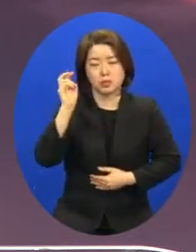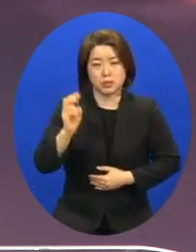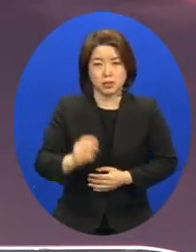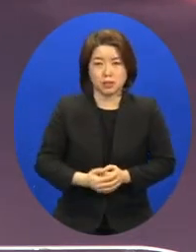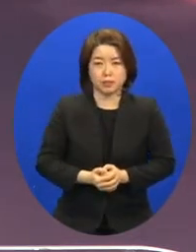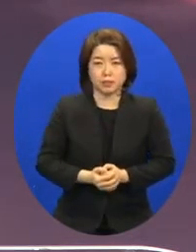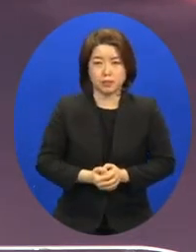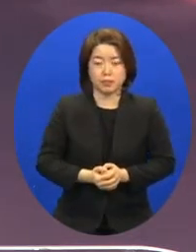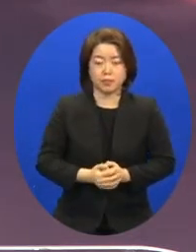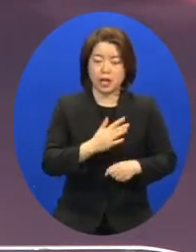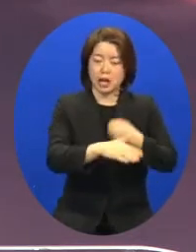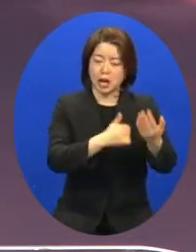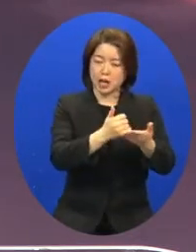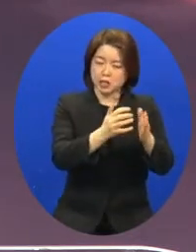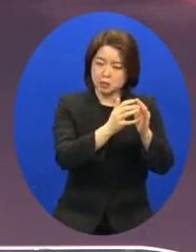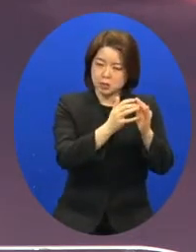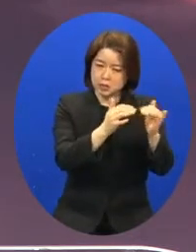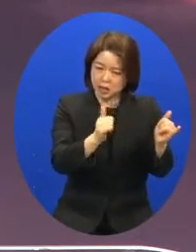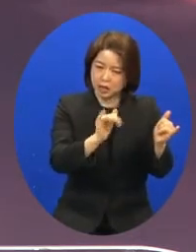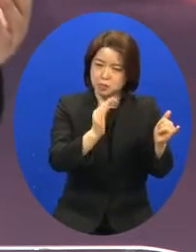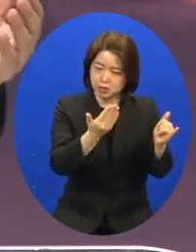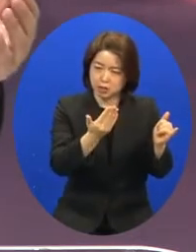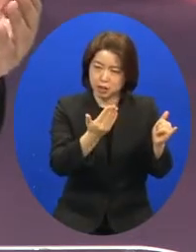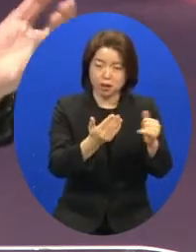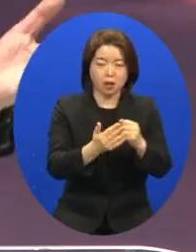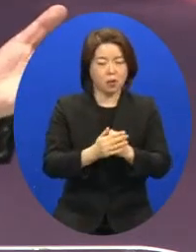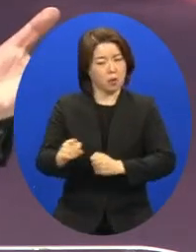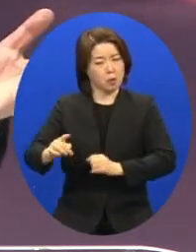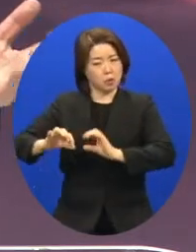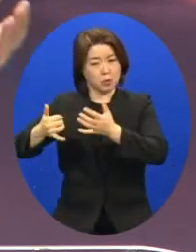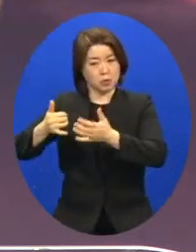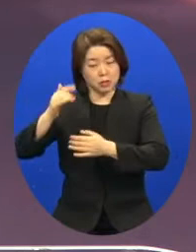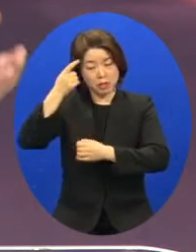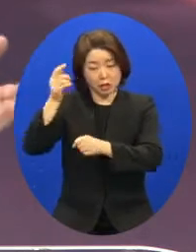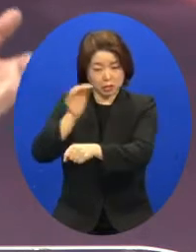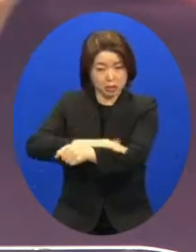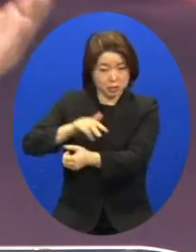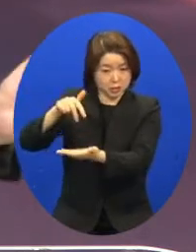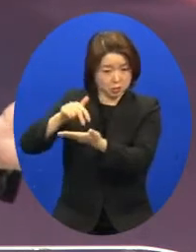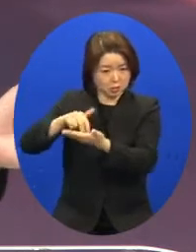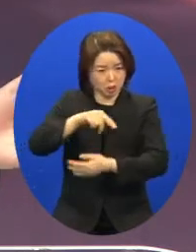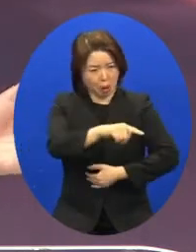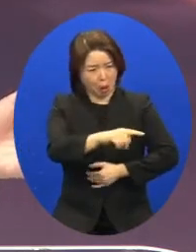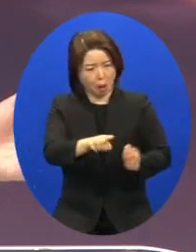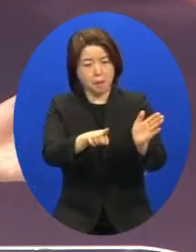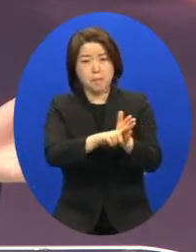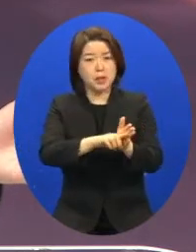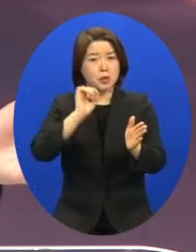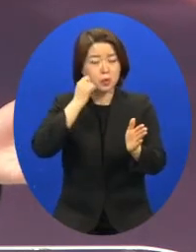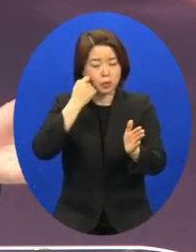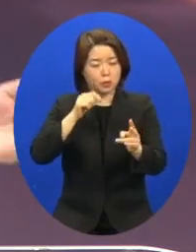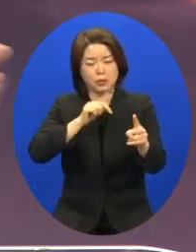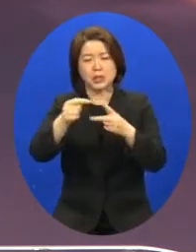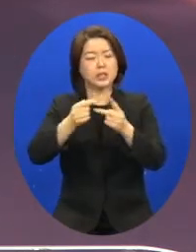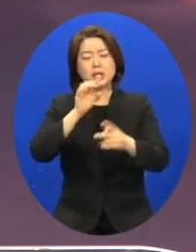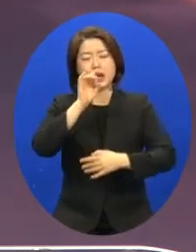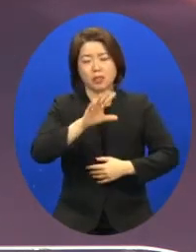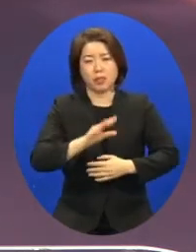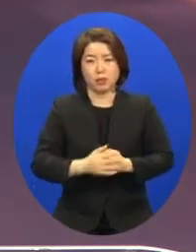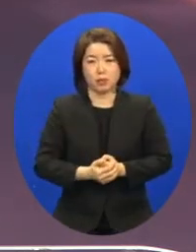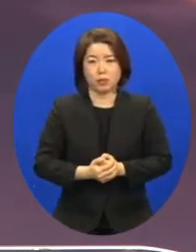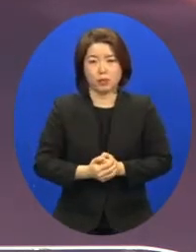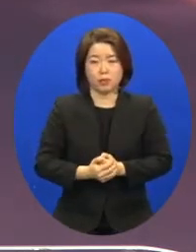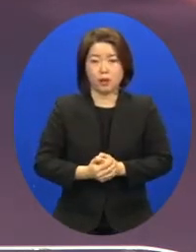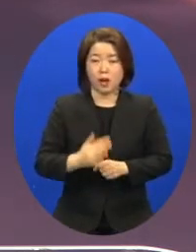하나님은 인간이 되셨다, 세상 지혜로는 도무지 믿어지지도 이해도 안 되는 일입니다.